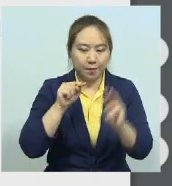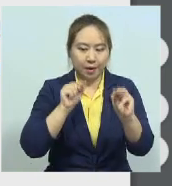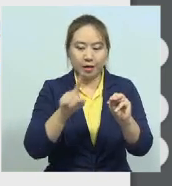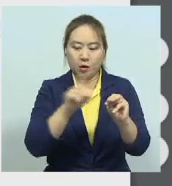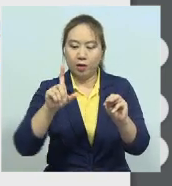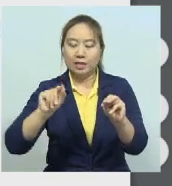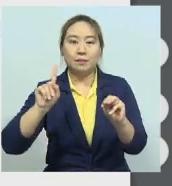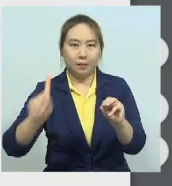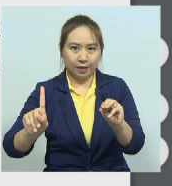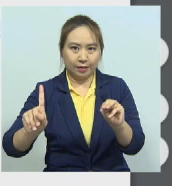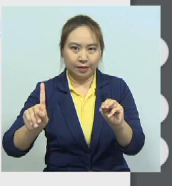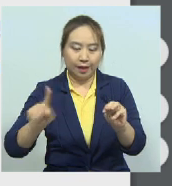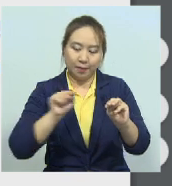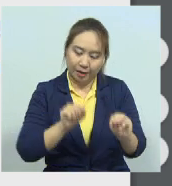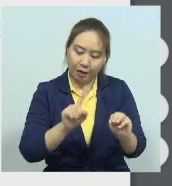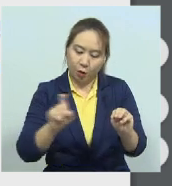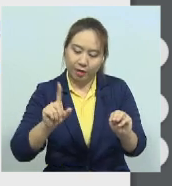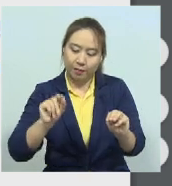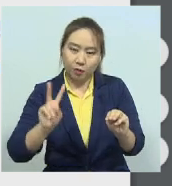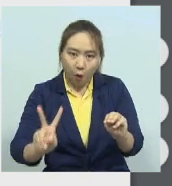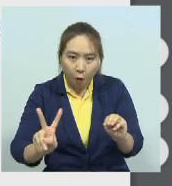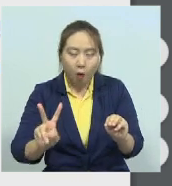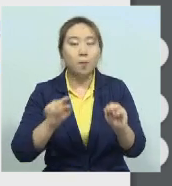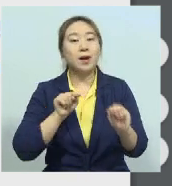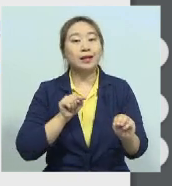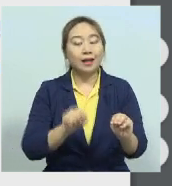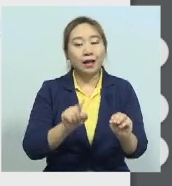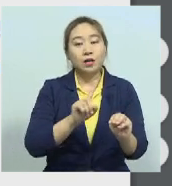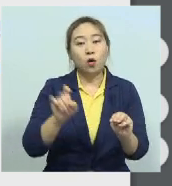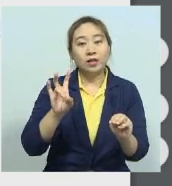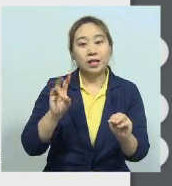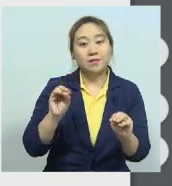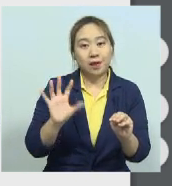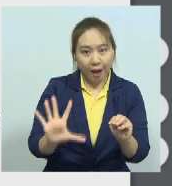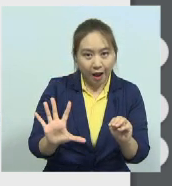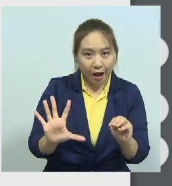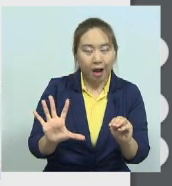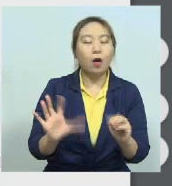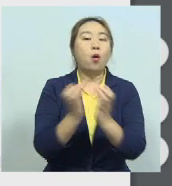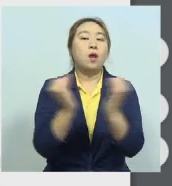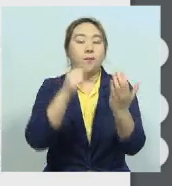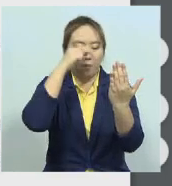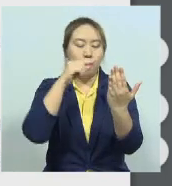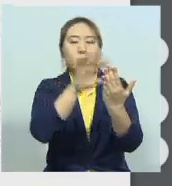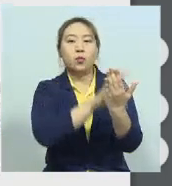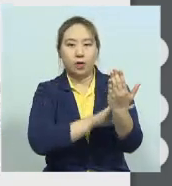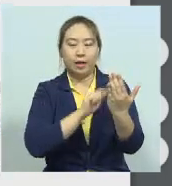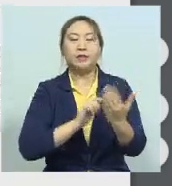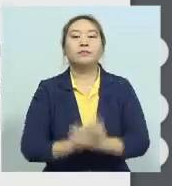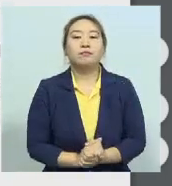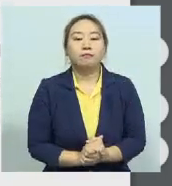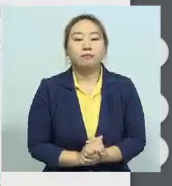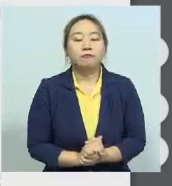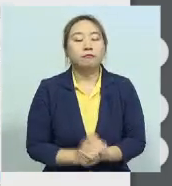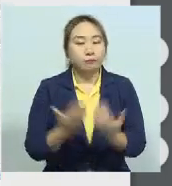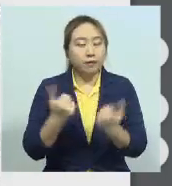รา121มาตรา122และมาตรา175ของรัฐธรรมนูญแห่งราชอาณาจักรไทยจึง